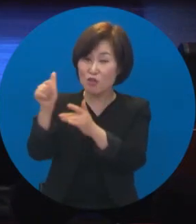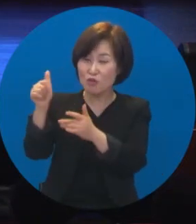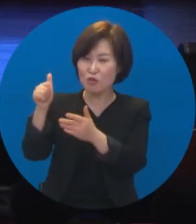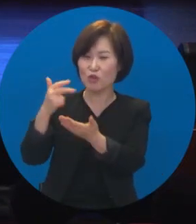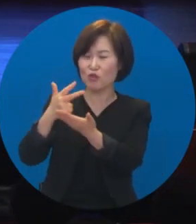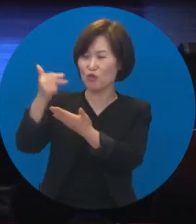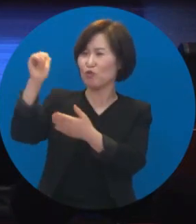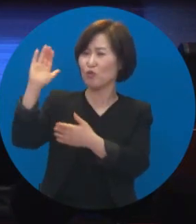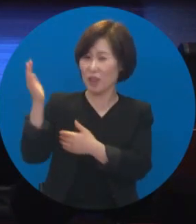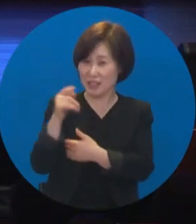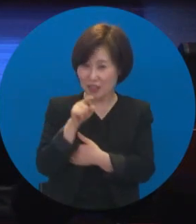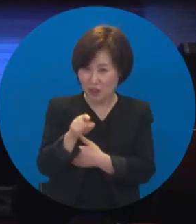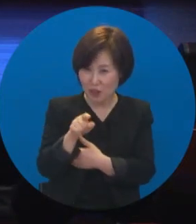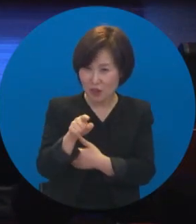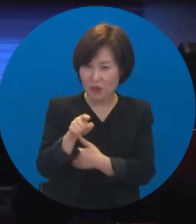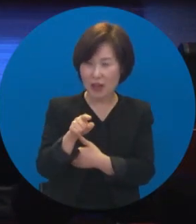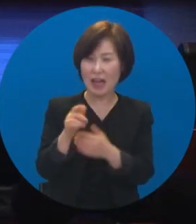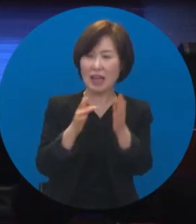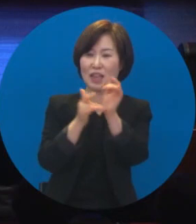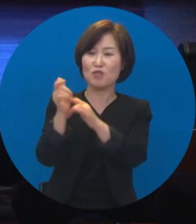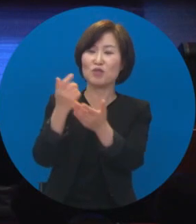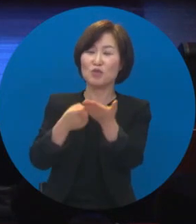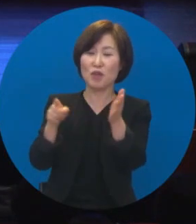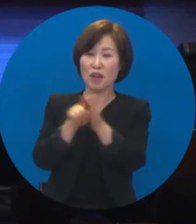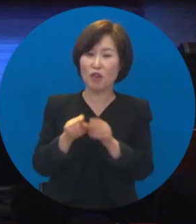되신 것과